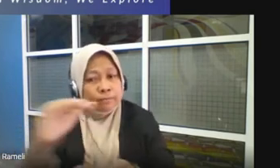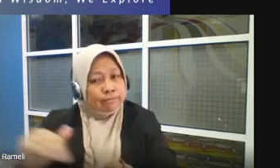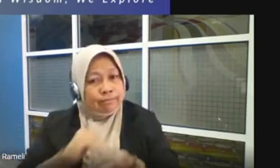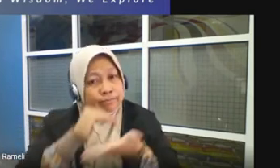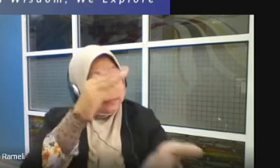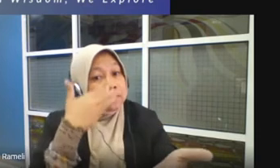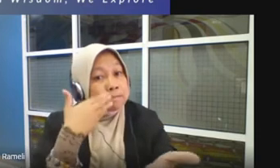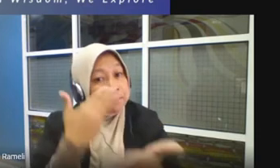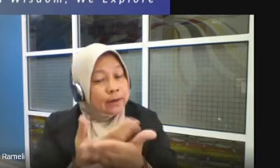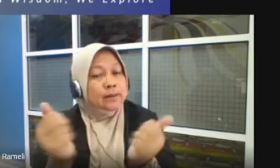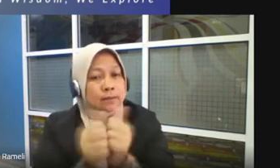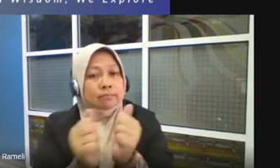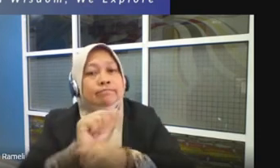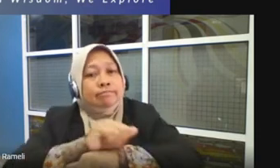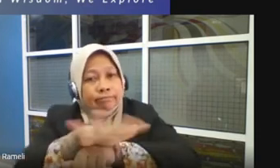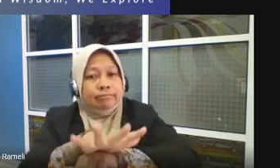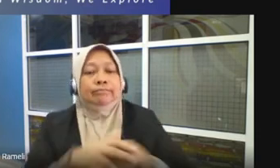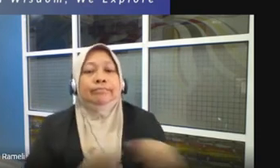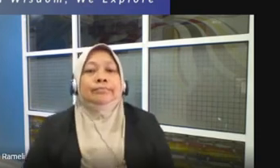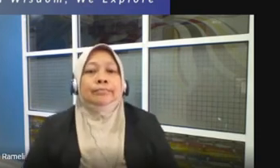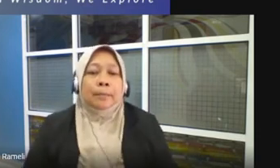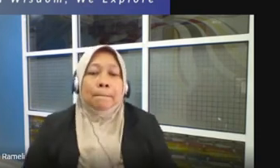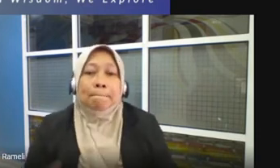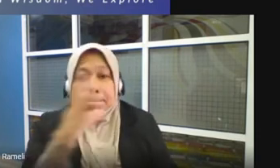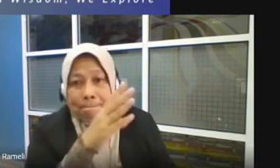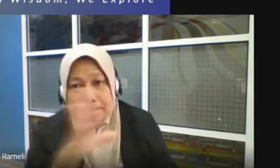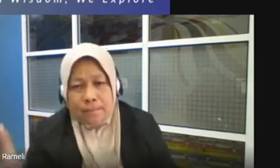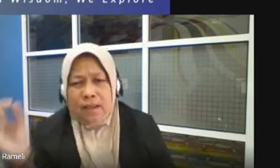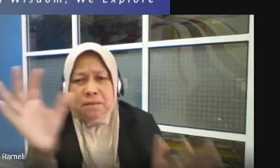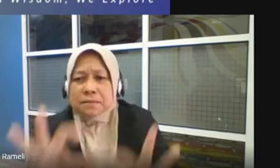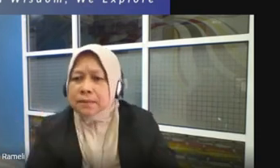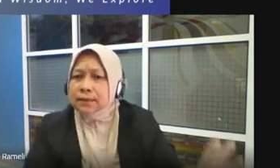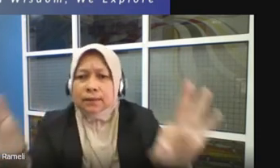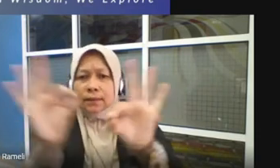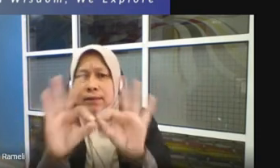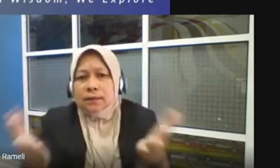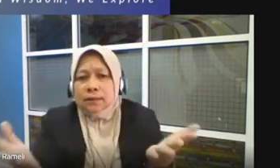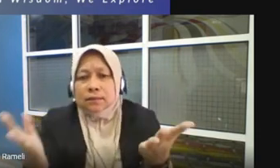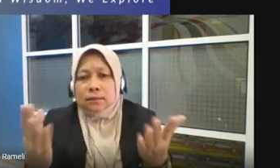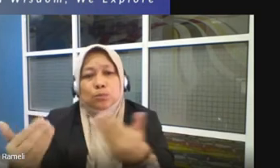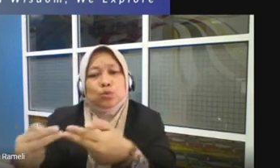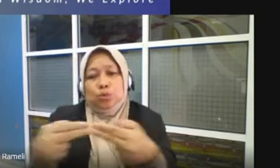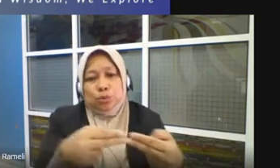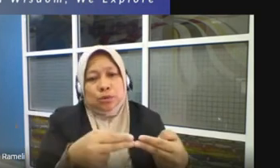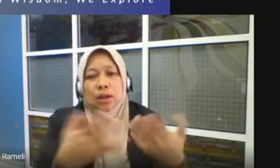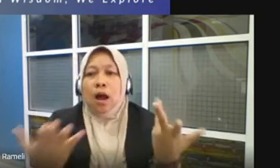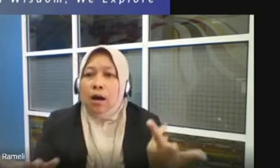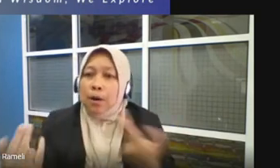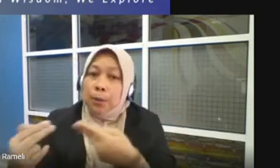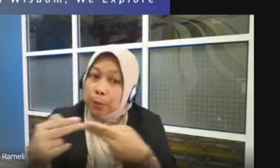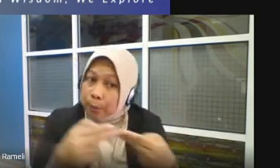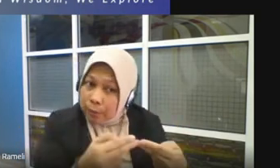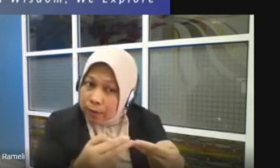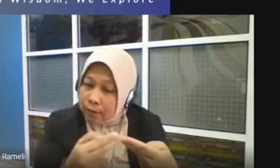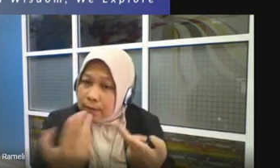baik dan berkesan. Okay? Kemudian kepentingan seterusnya adalah untuk memujakan hubungan. Okay? Untuk